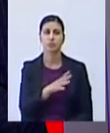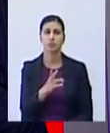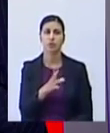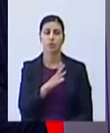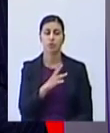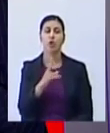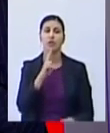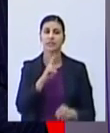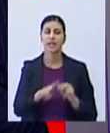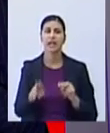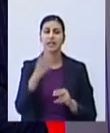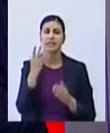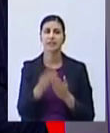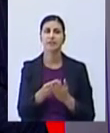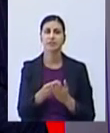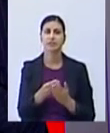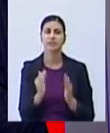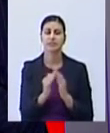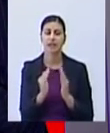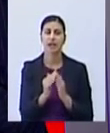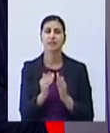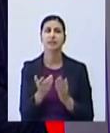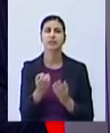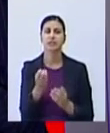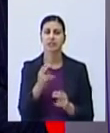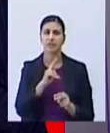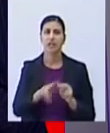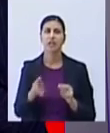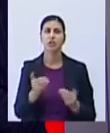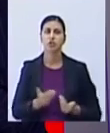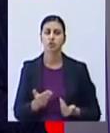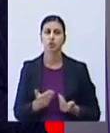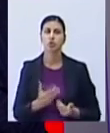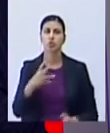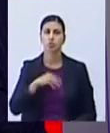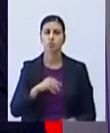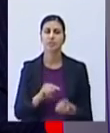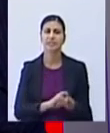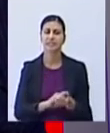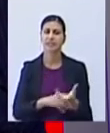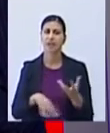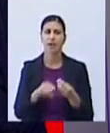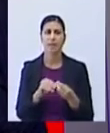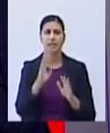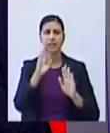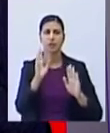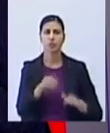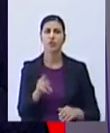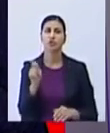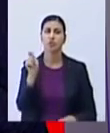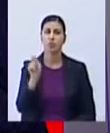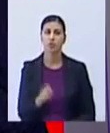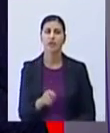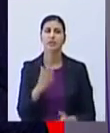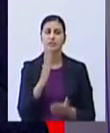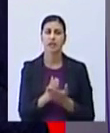რომ იმათმა დაკარგეს ის თავისი საკუთარი სახლი, კარი, დაკარგეს სიცოცხლე, სული, სისხლი, ყველაფერი იქ ჩადეს და დატოვეს და აქ ჩამოიყვანეს და